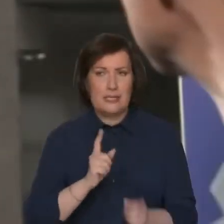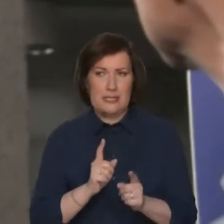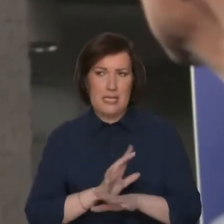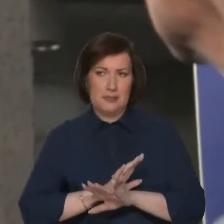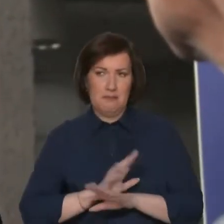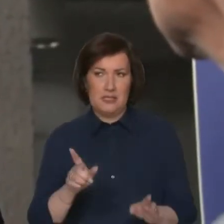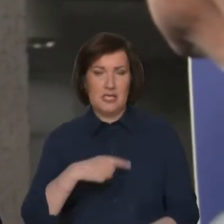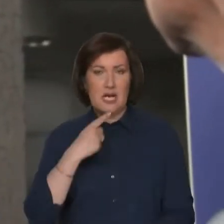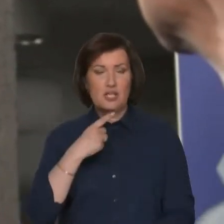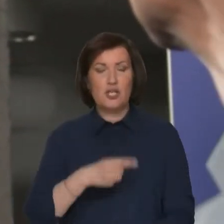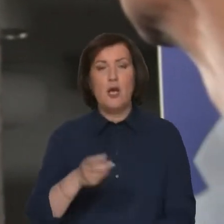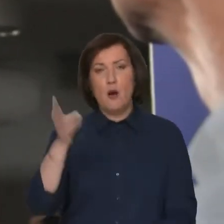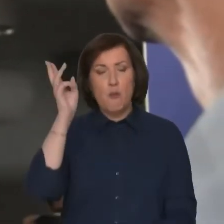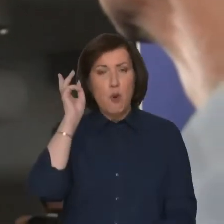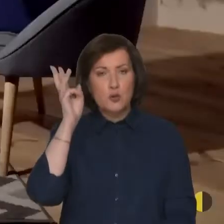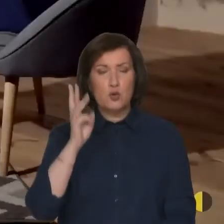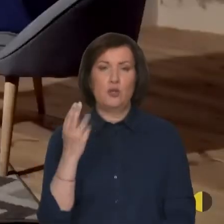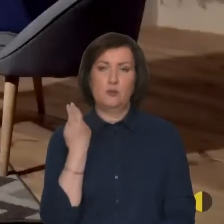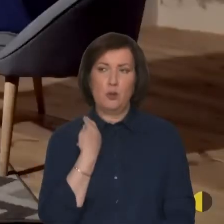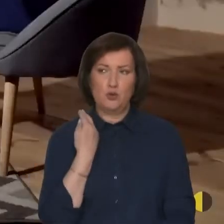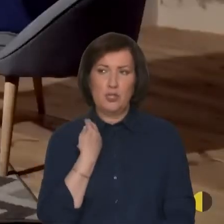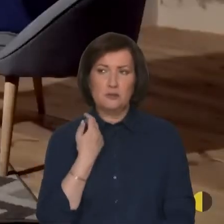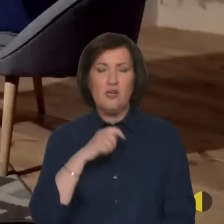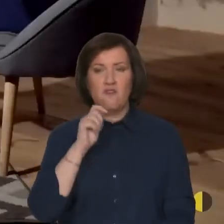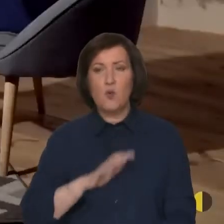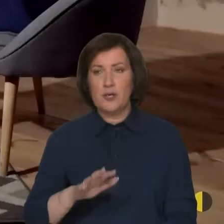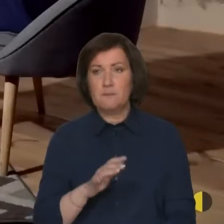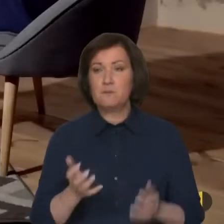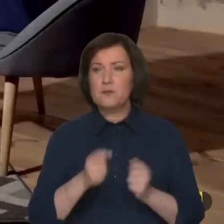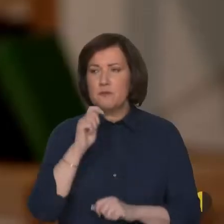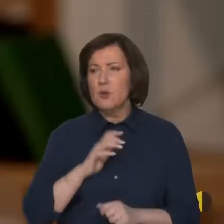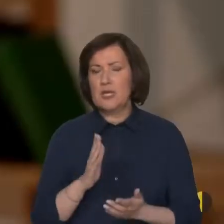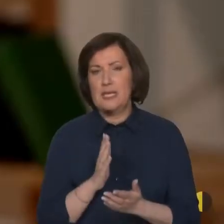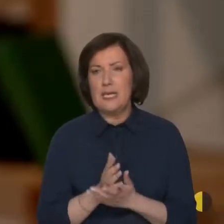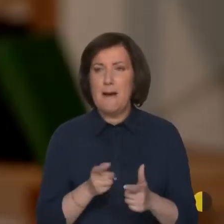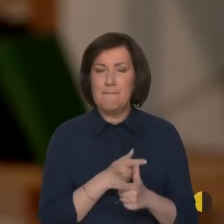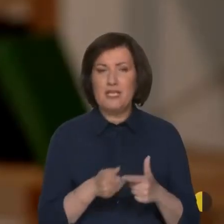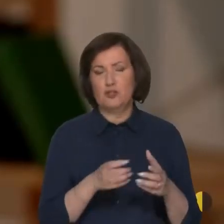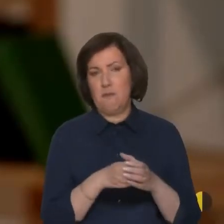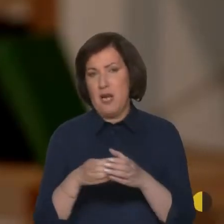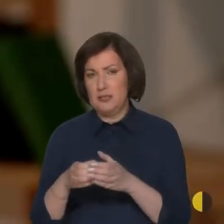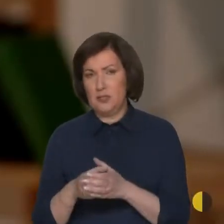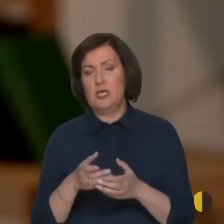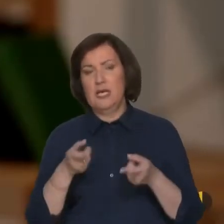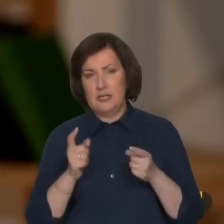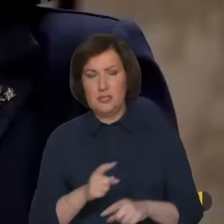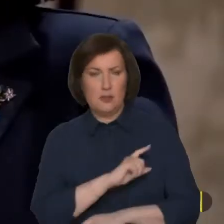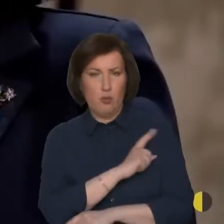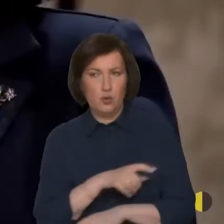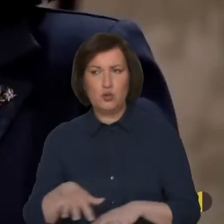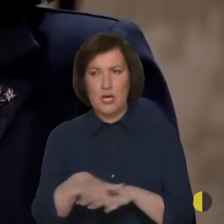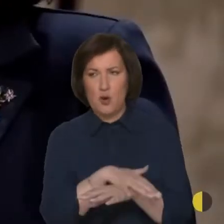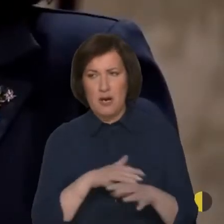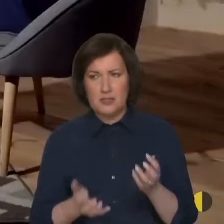зміниться, каже посол Сполученого Королівства в Україні Мелінда Сімонс. Підтримка України є міжпартійною. До того ж, є дійсно потужна